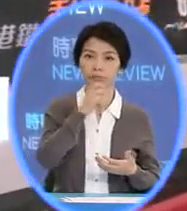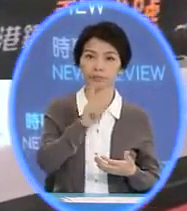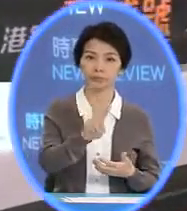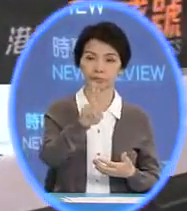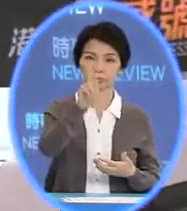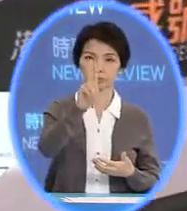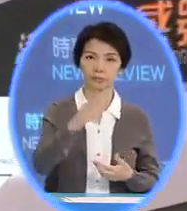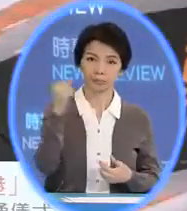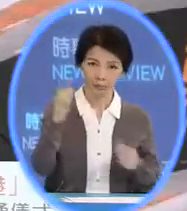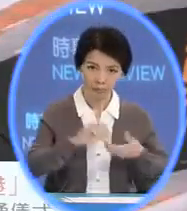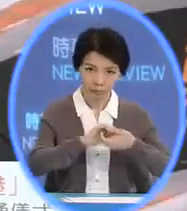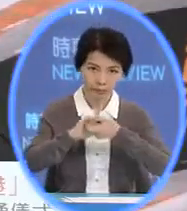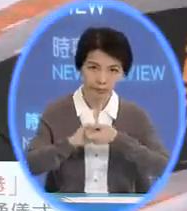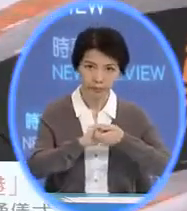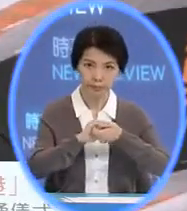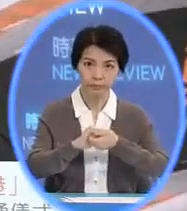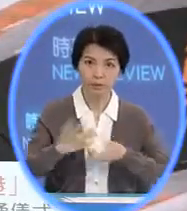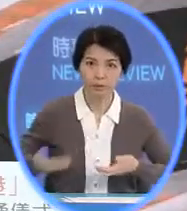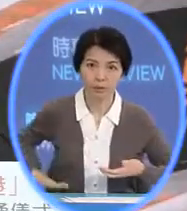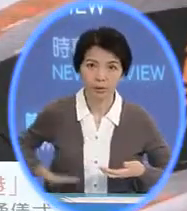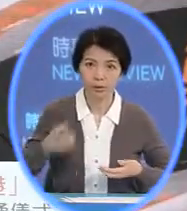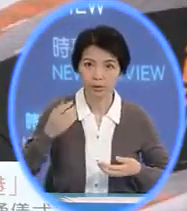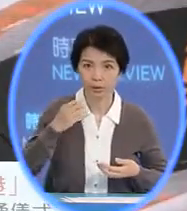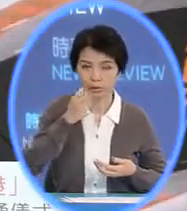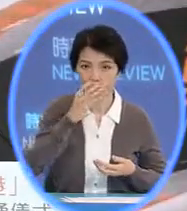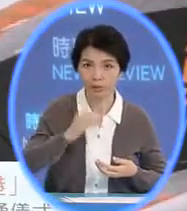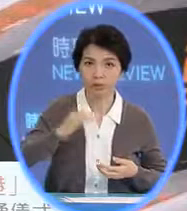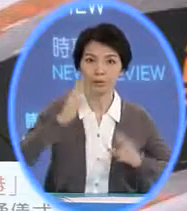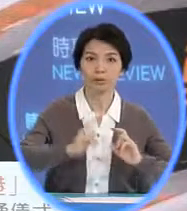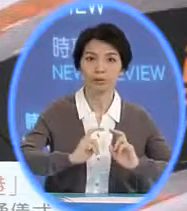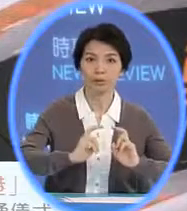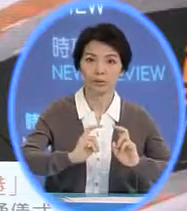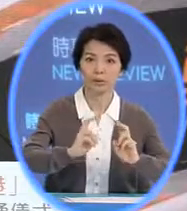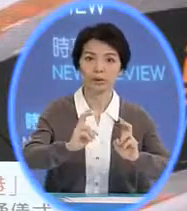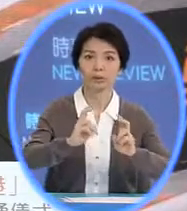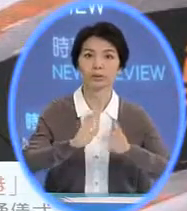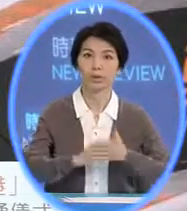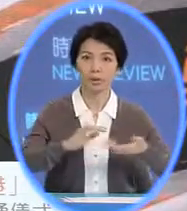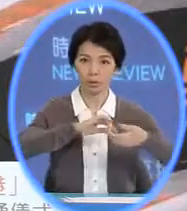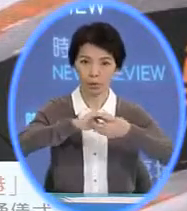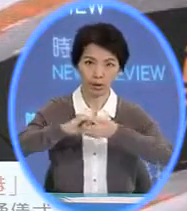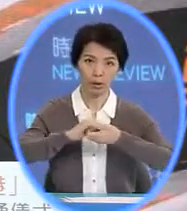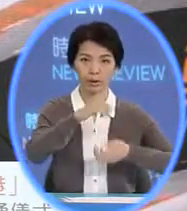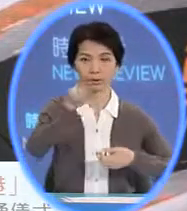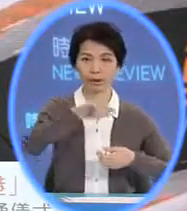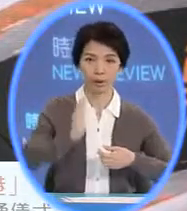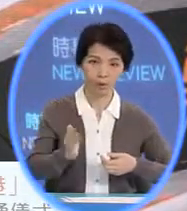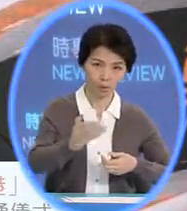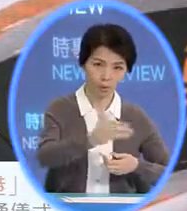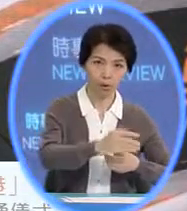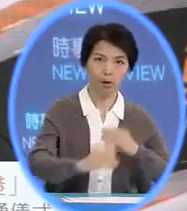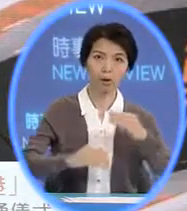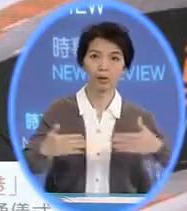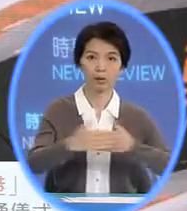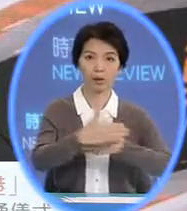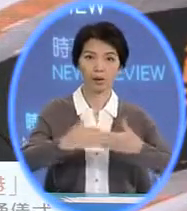一直积极合作。 广深港高铁作为贯通大湾区的交通大动脉，在党中央国务